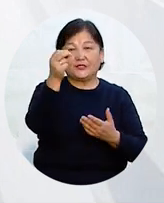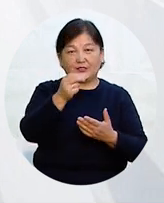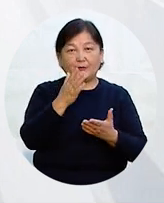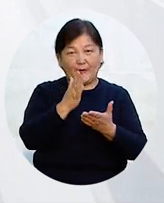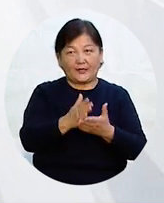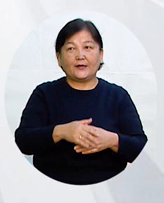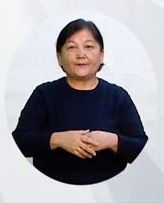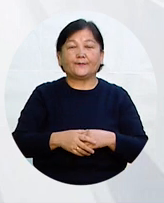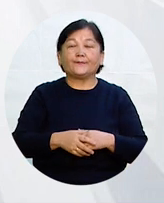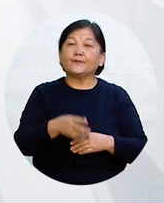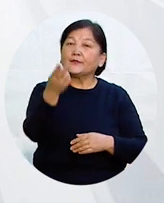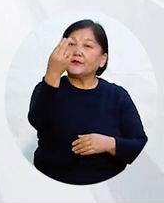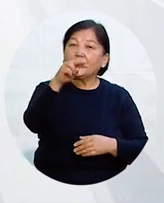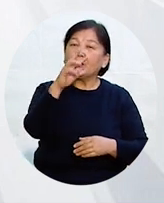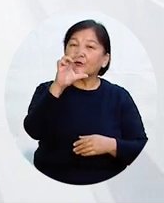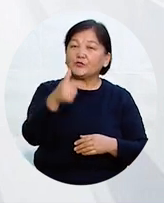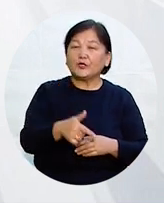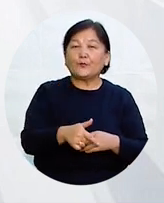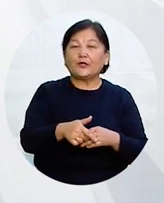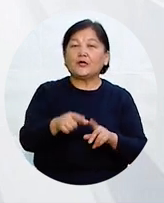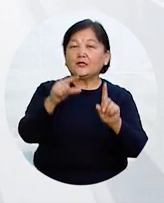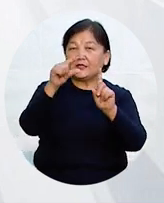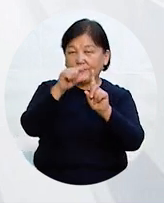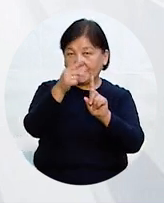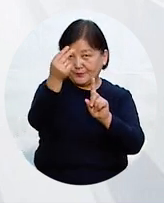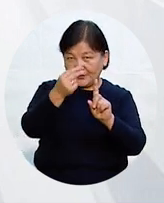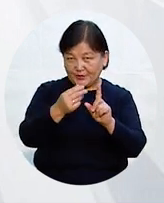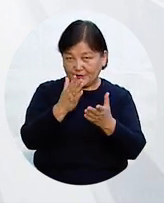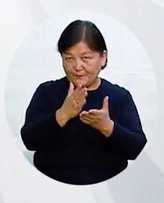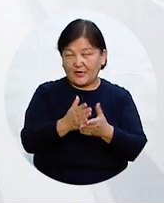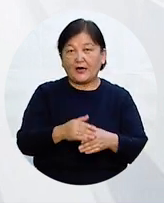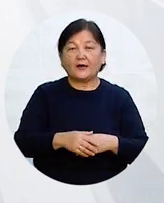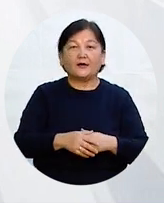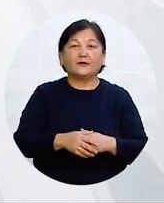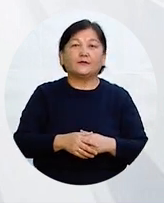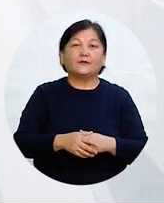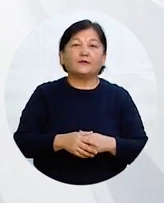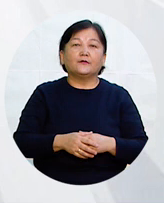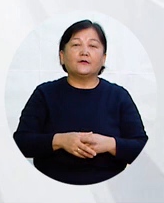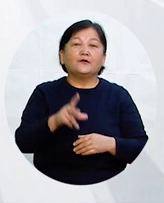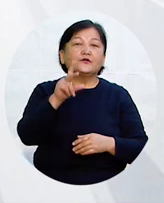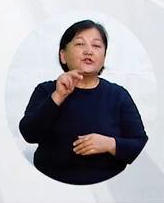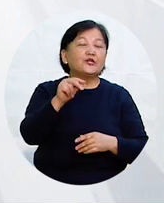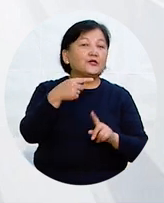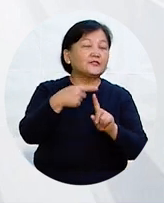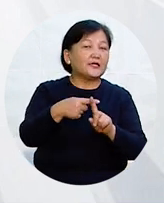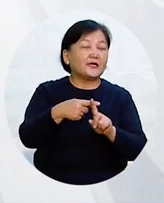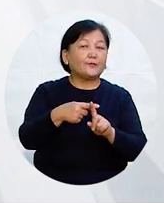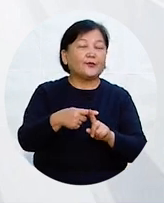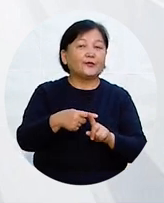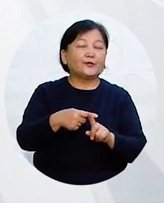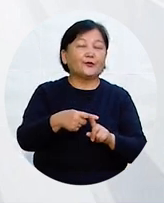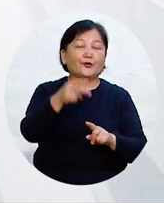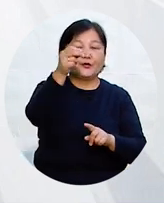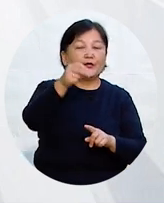дунд өөрөлдвөл дээ үсэг дэвсгэрч бичигдсэн байна гэсэн. За наад гэдэг үгэн дээр чай залгая. Гэдэс жиргэлэг